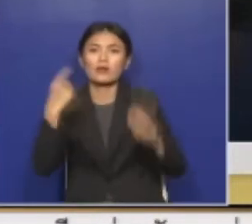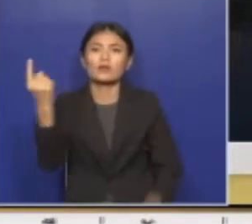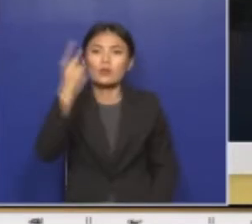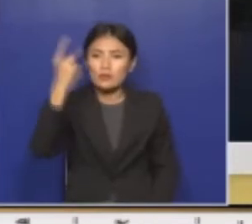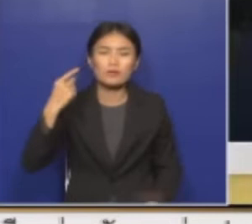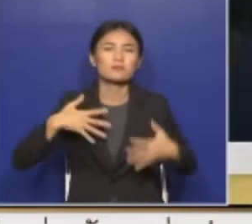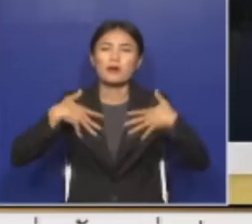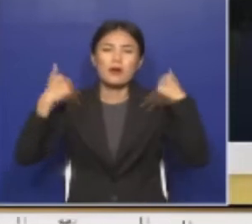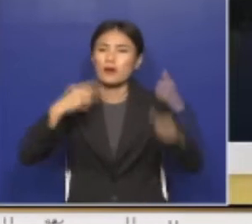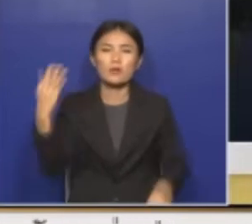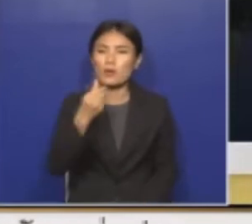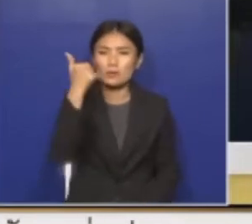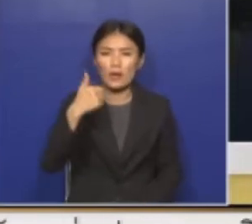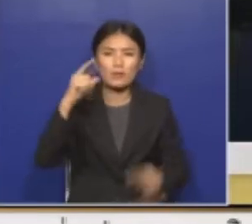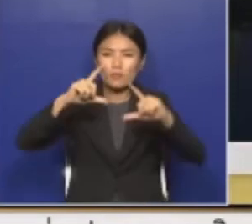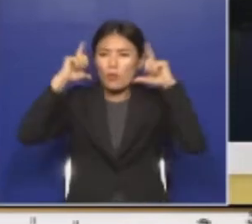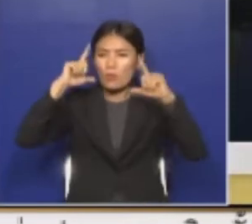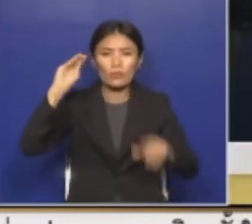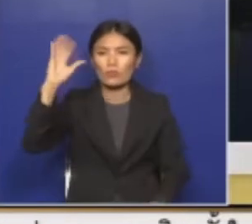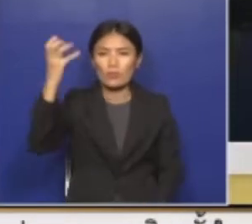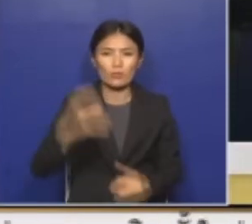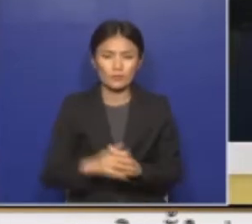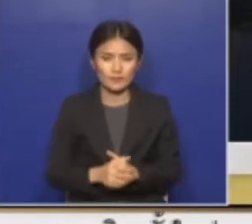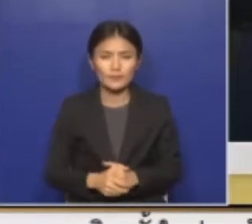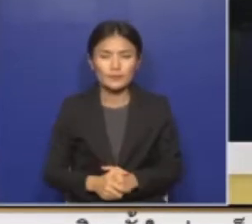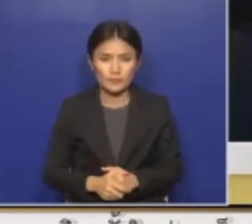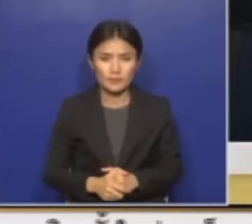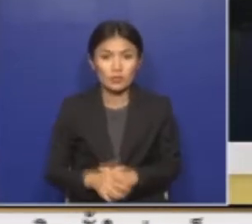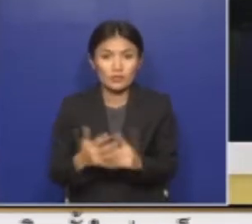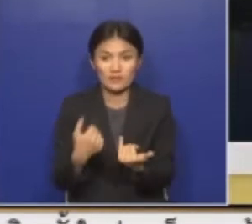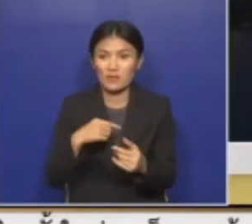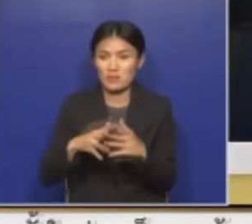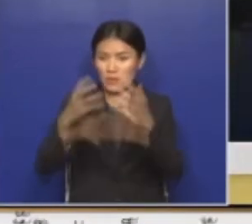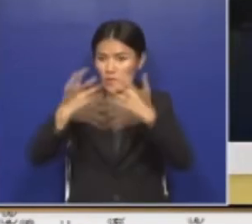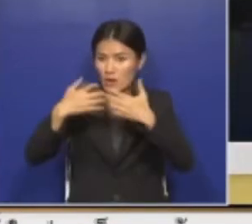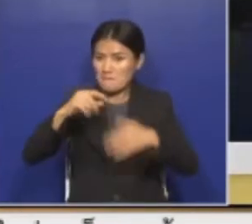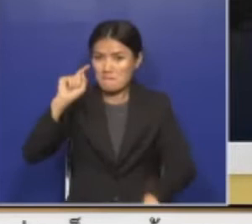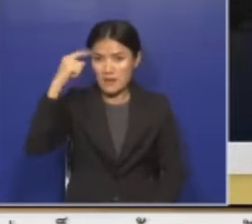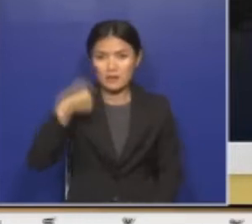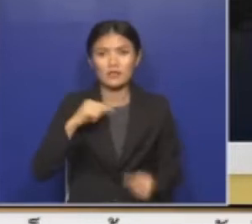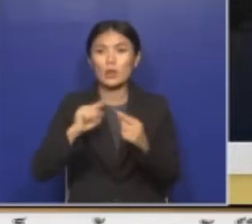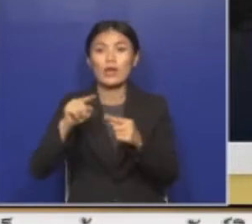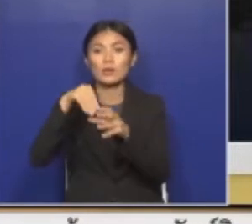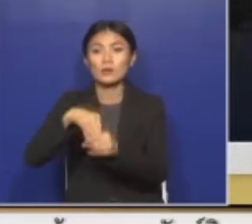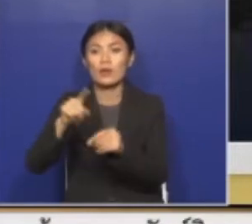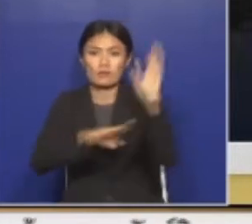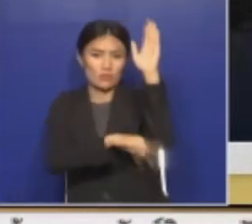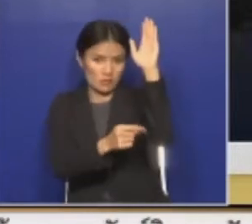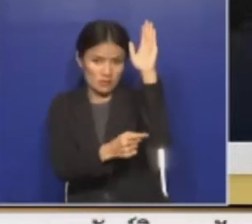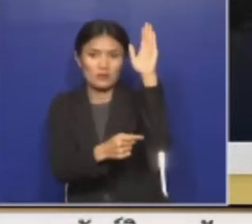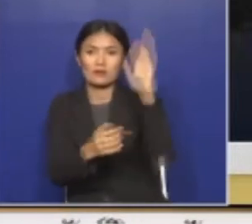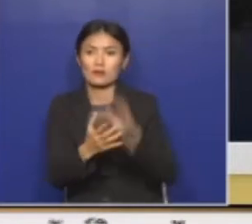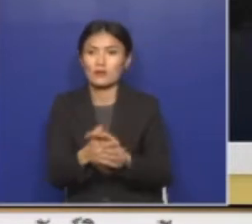แล้วจะเป็นแหล่งท่องเที่ยวระดับโลกนะครับเรามีอุตสาหกรรมใหม่อุตสาหกรรม Sครับอยู่ที่นี่หมดปรากฏว่า